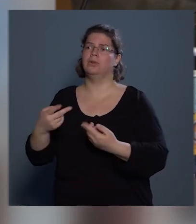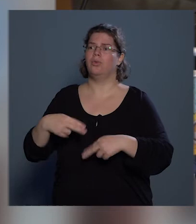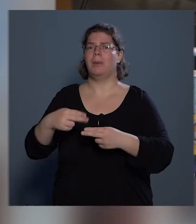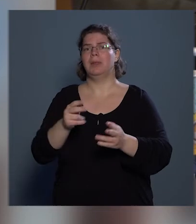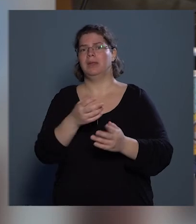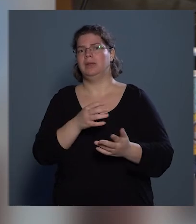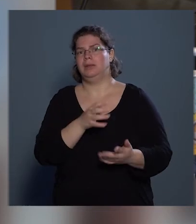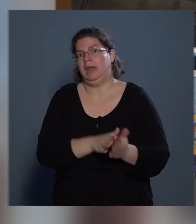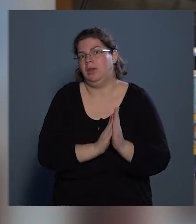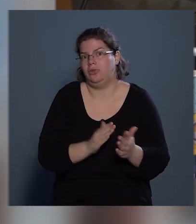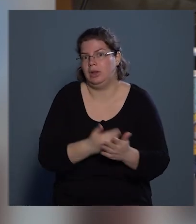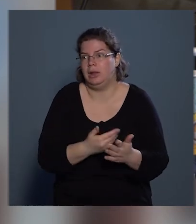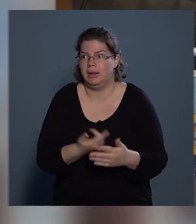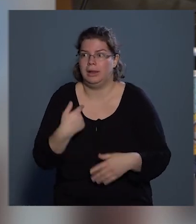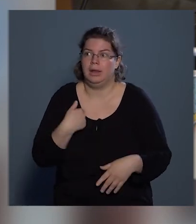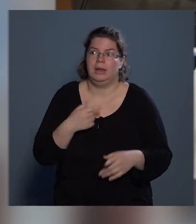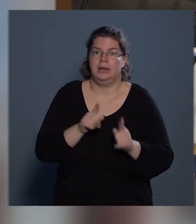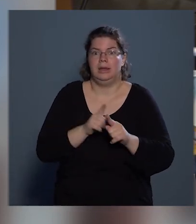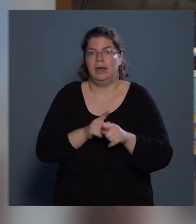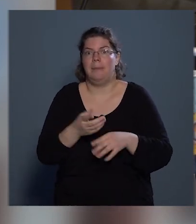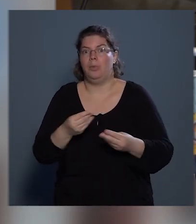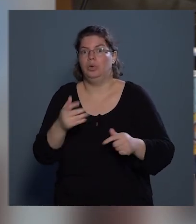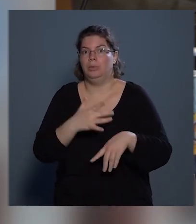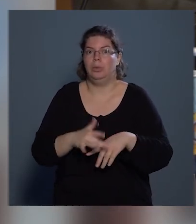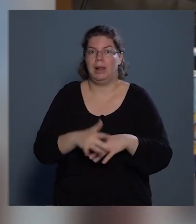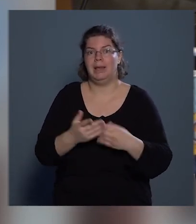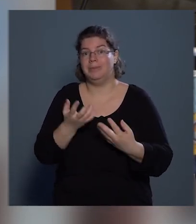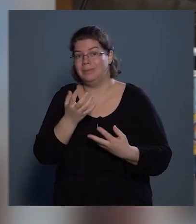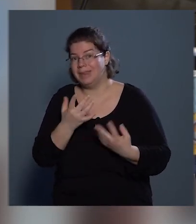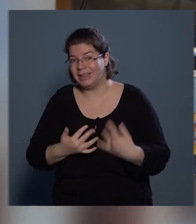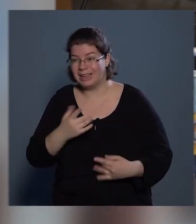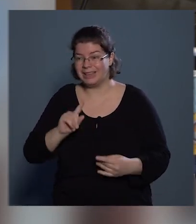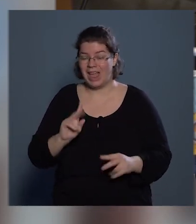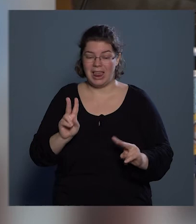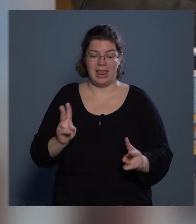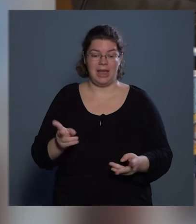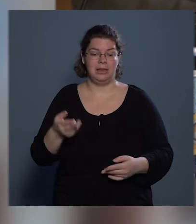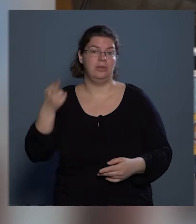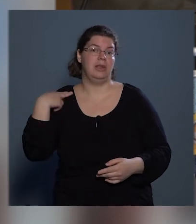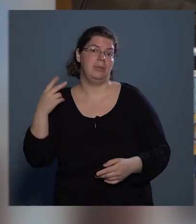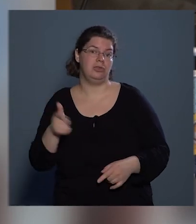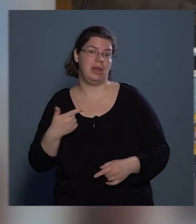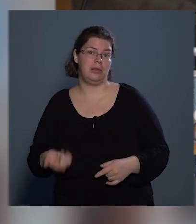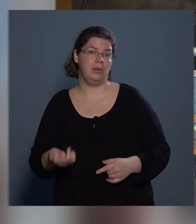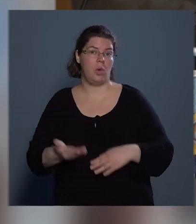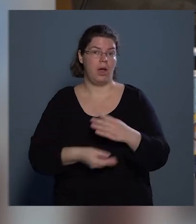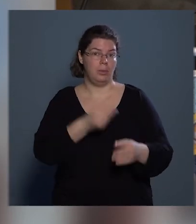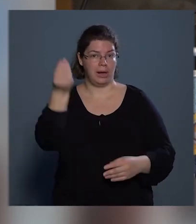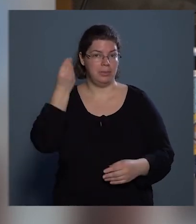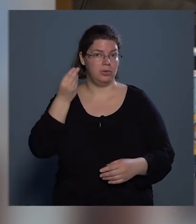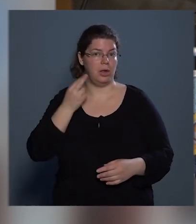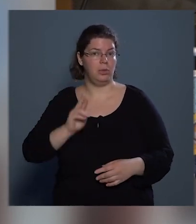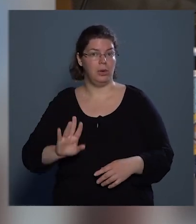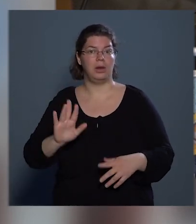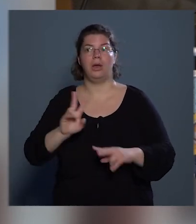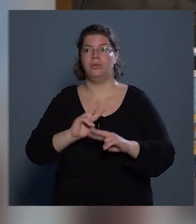ezt ilyen módon próbálnám értékelni, de lehet, hogy ennél Nemes László, a polgármester úrnak van igaza, hogy sokkal keményebb a